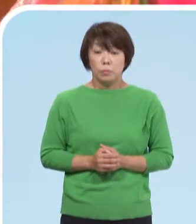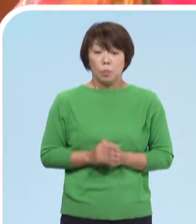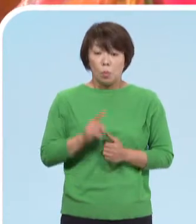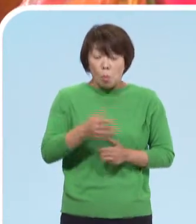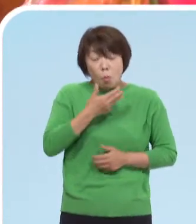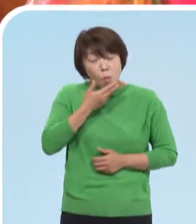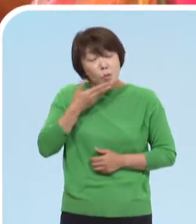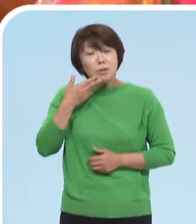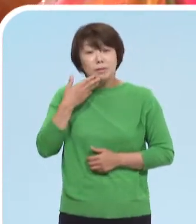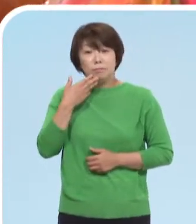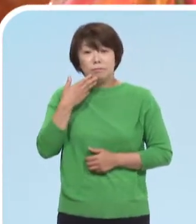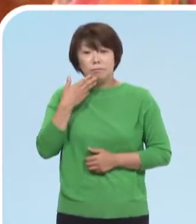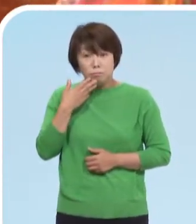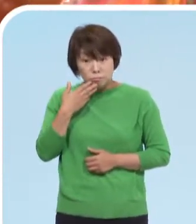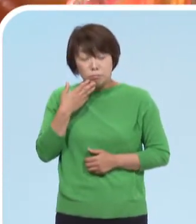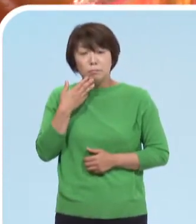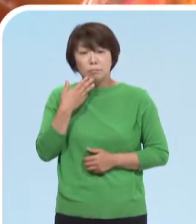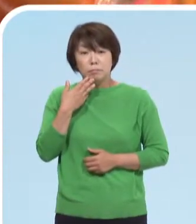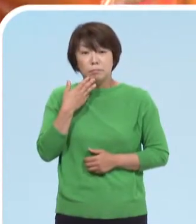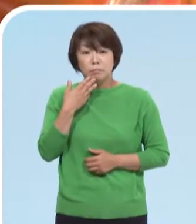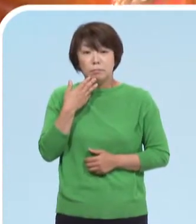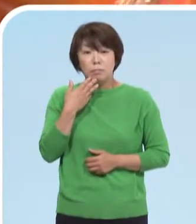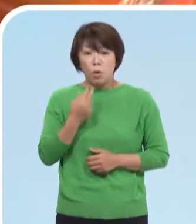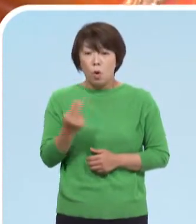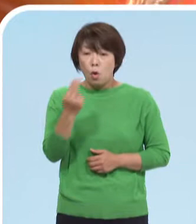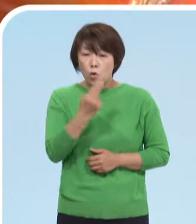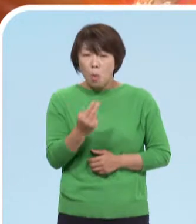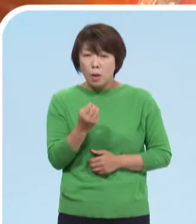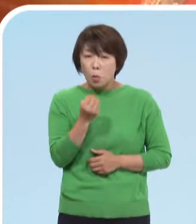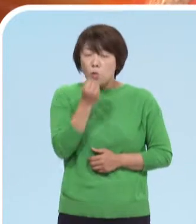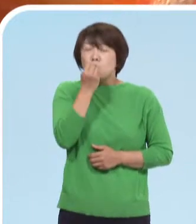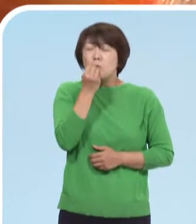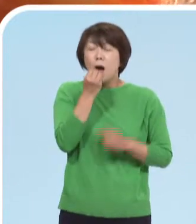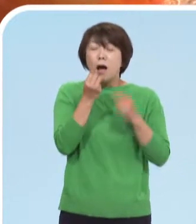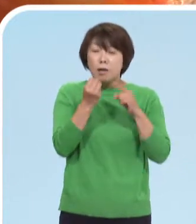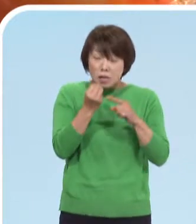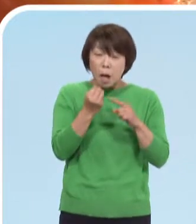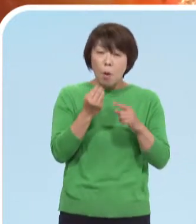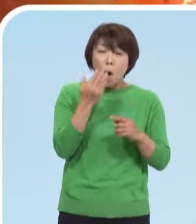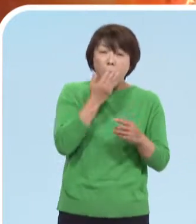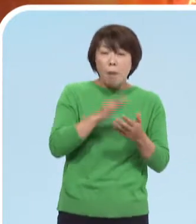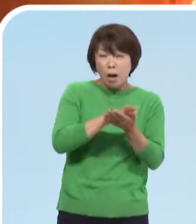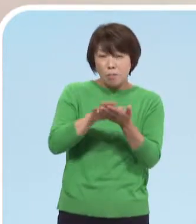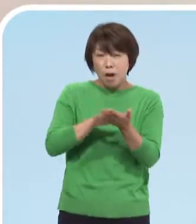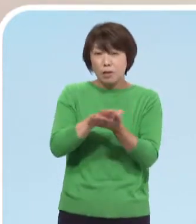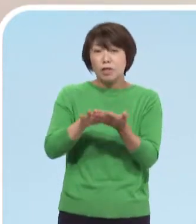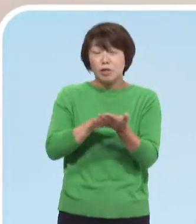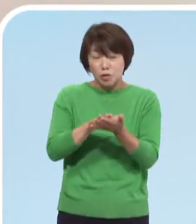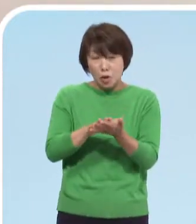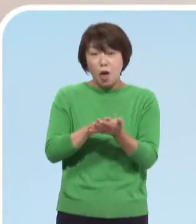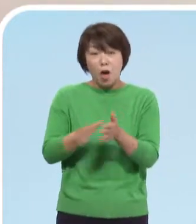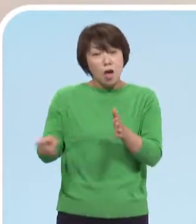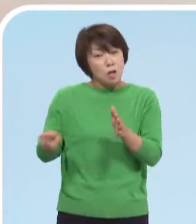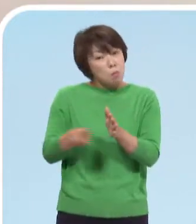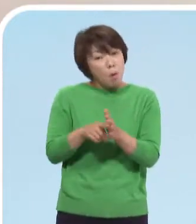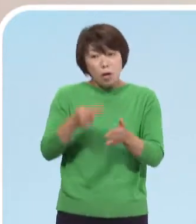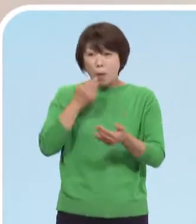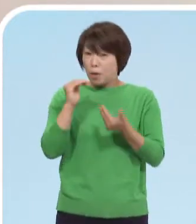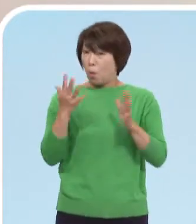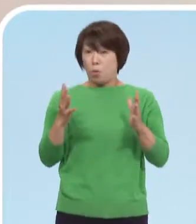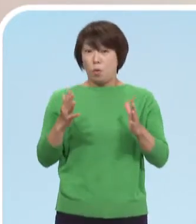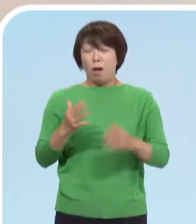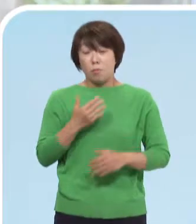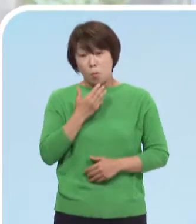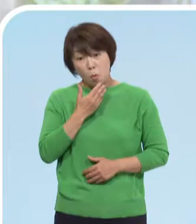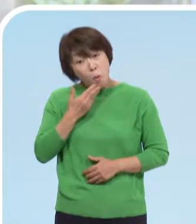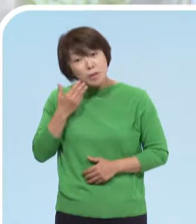お、うまい、おいしい。トマトの酸味にちょっと甘みが乗っかって、これはちょっと新しいですよ。これ本